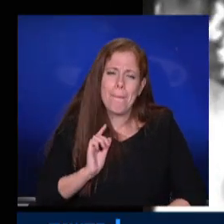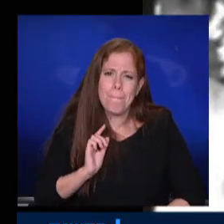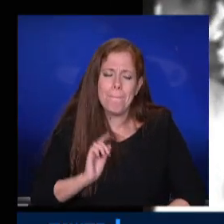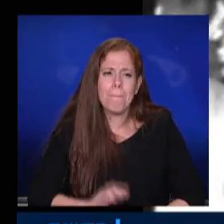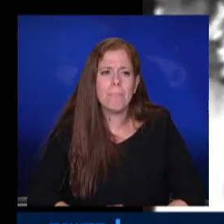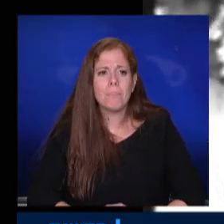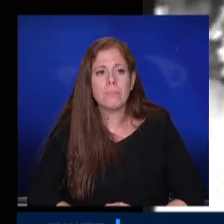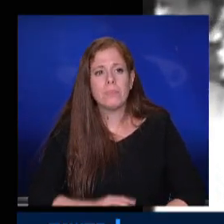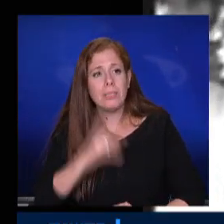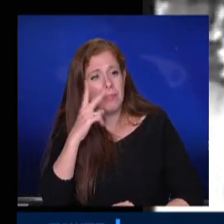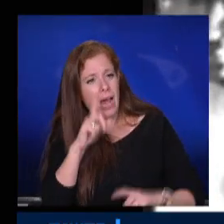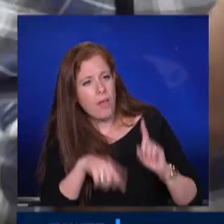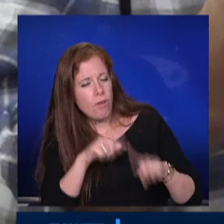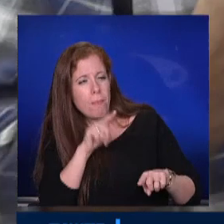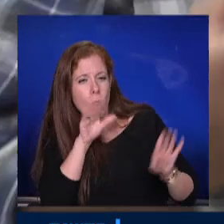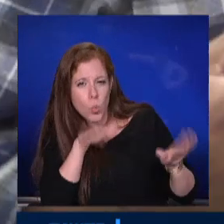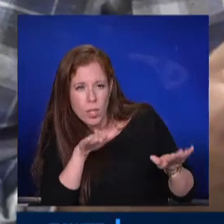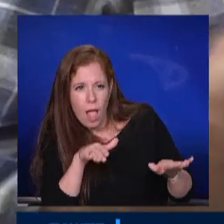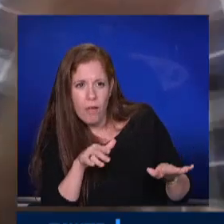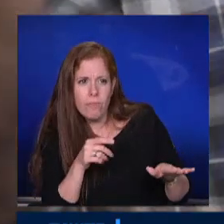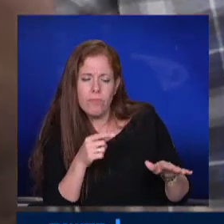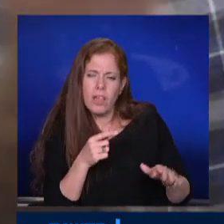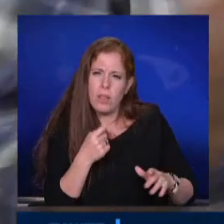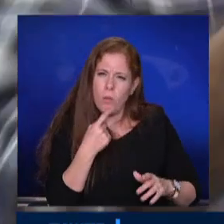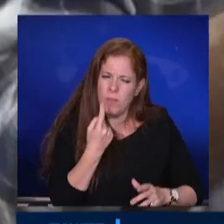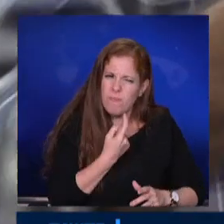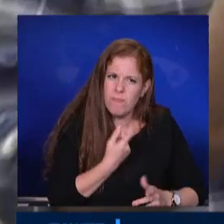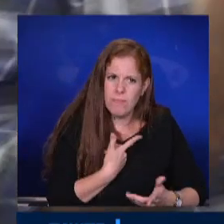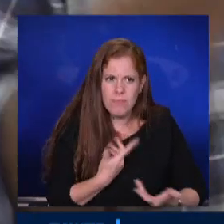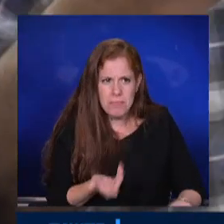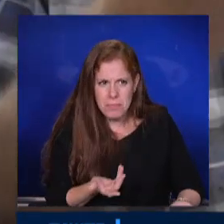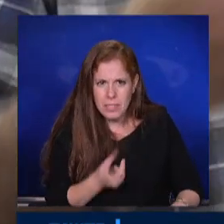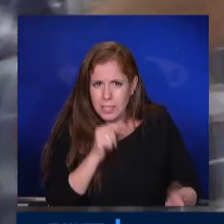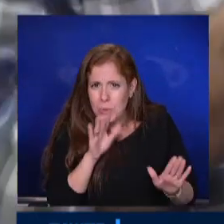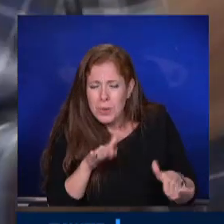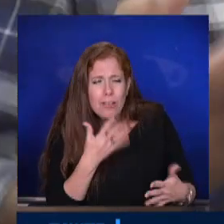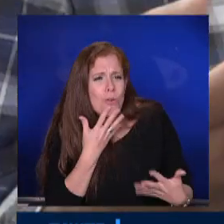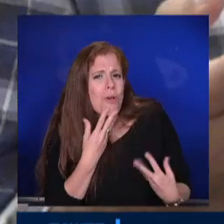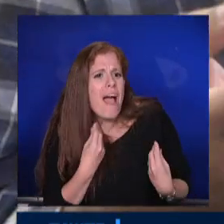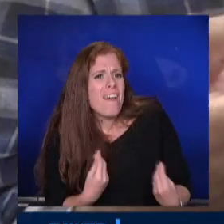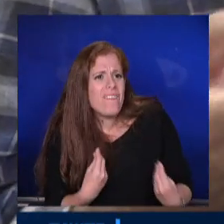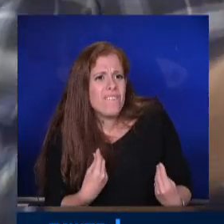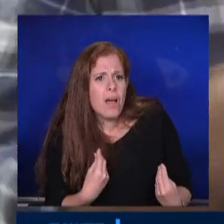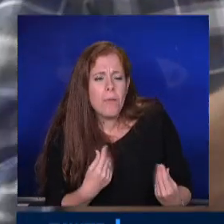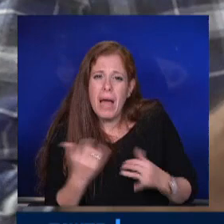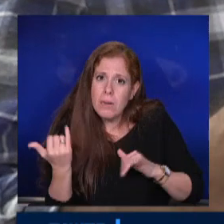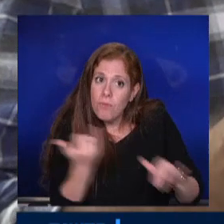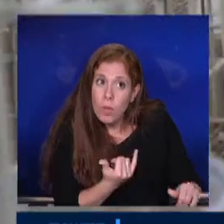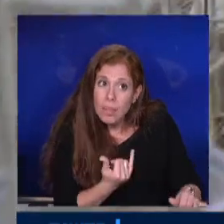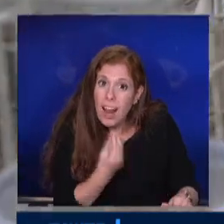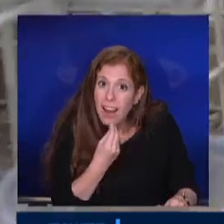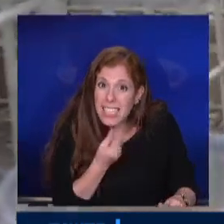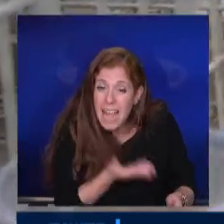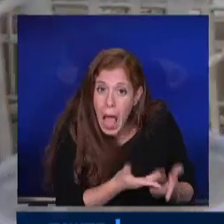אתה מסתכל היום על יונה ואתה לפעמים נלך לבין עצמך, הוא אומר, דחילה, כאילו, זו יונה שכל כך יפה, אז מה אני מביא אותה